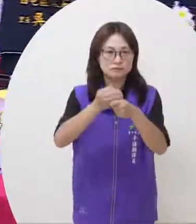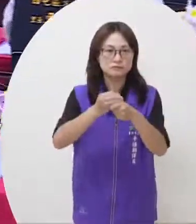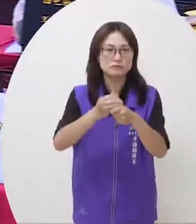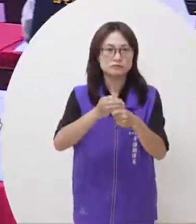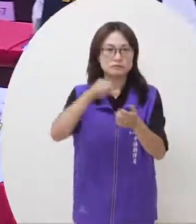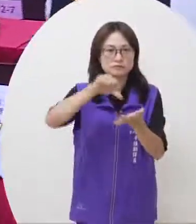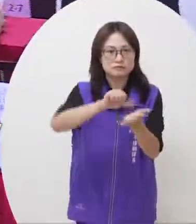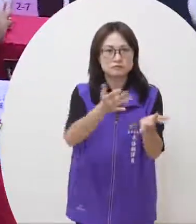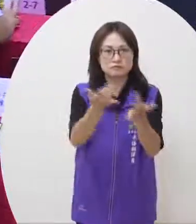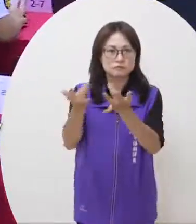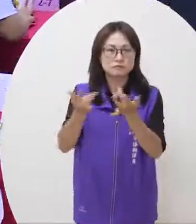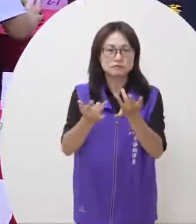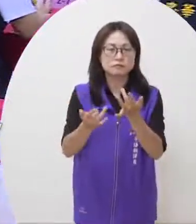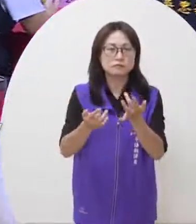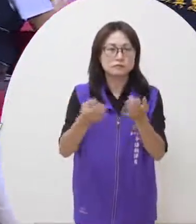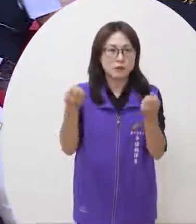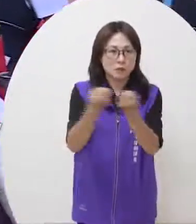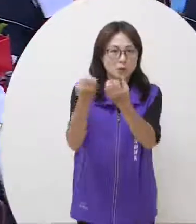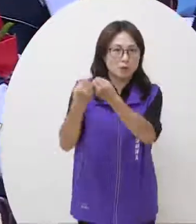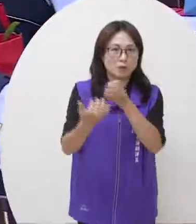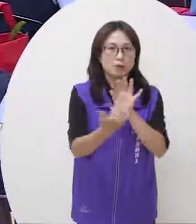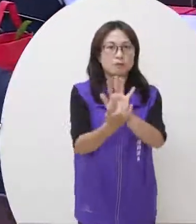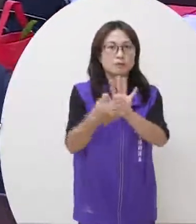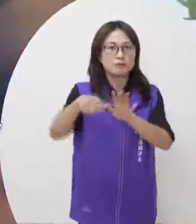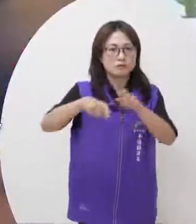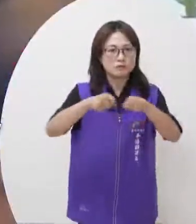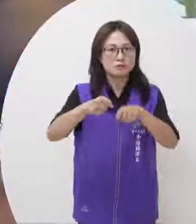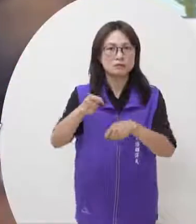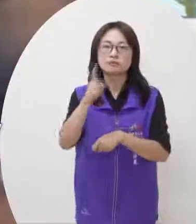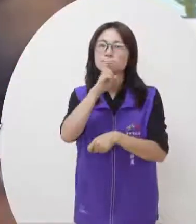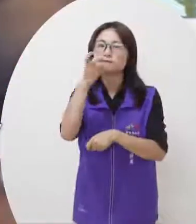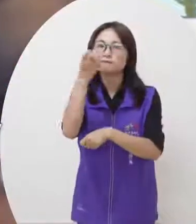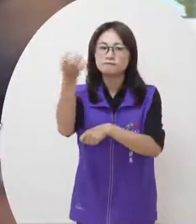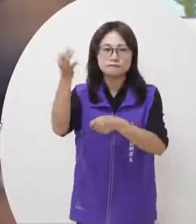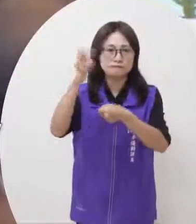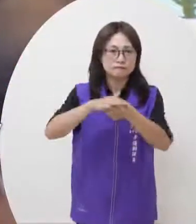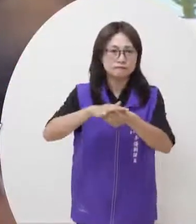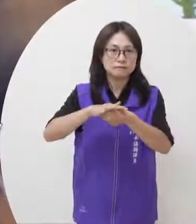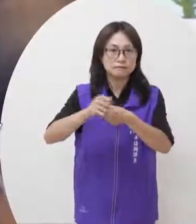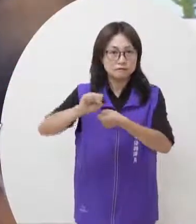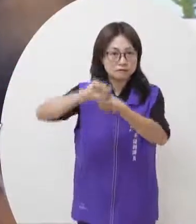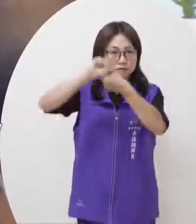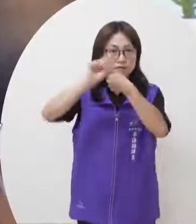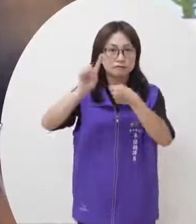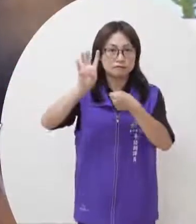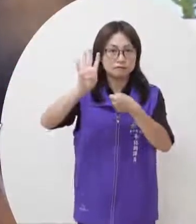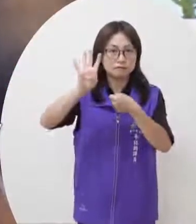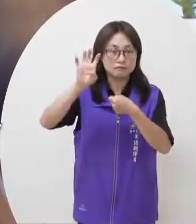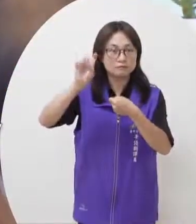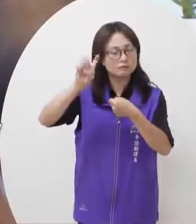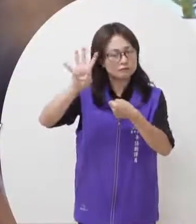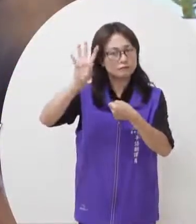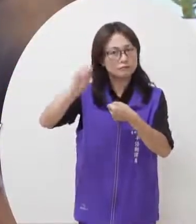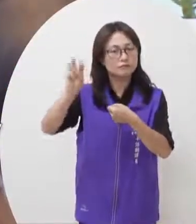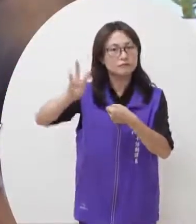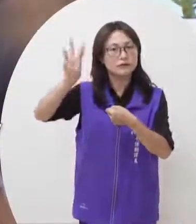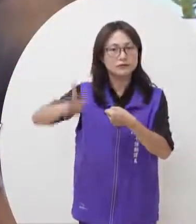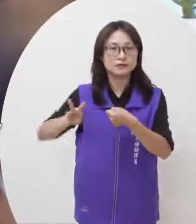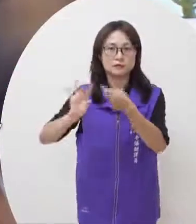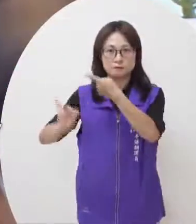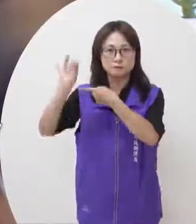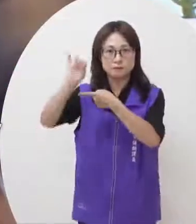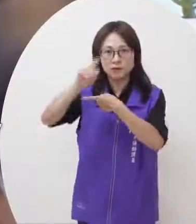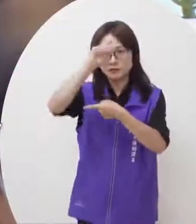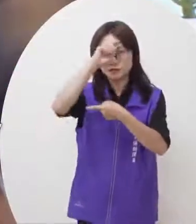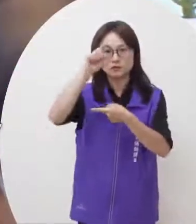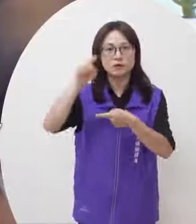范措施计划补助经费，中央补助款增列143000元，比例100%，拟请同